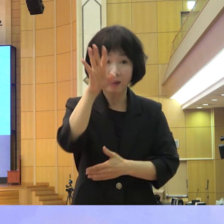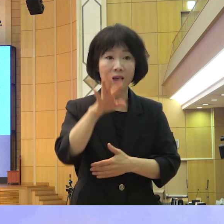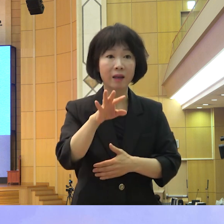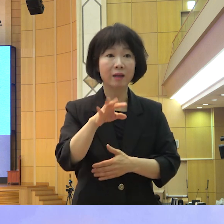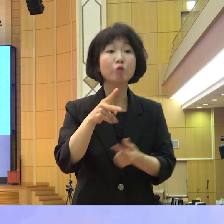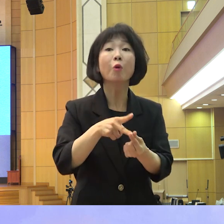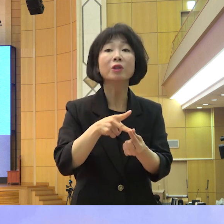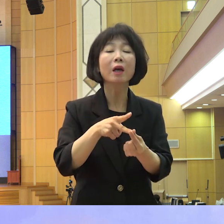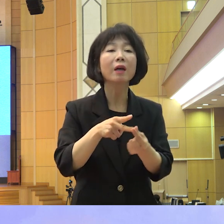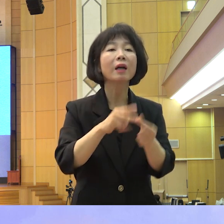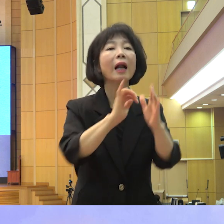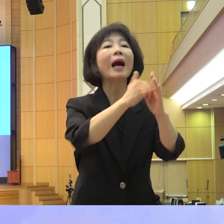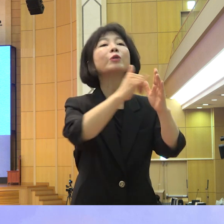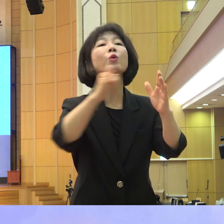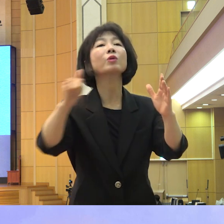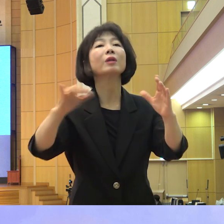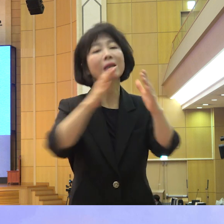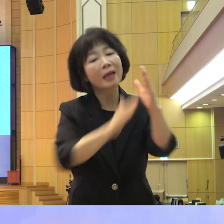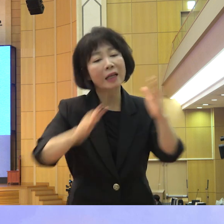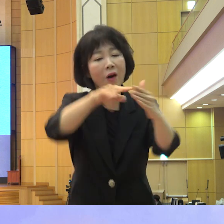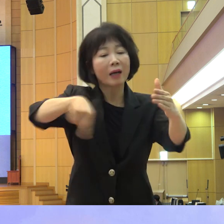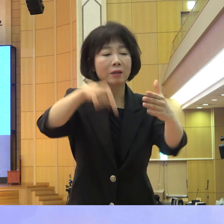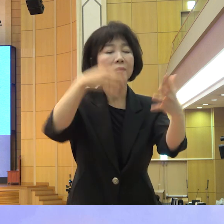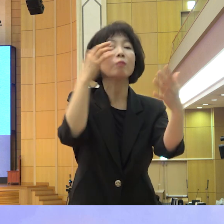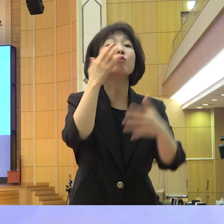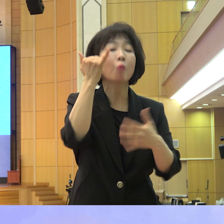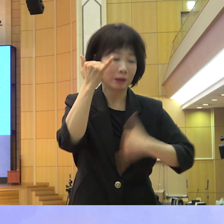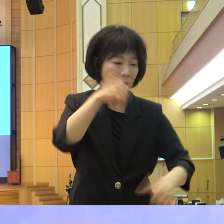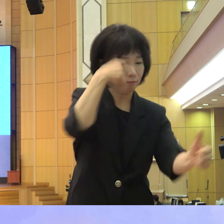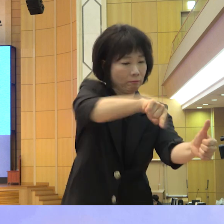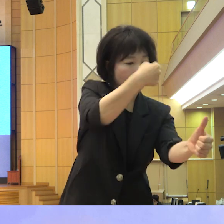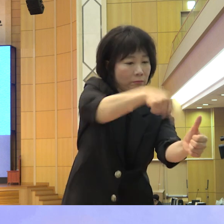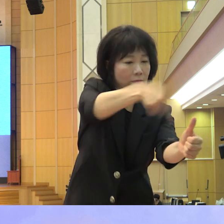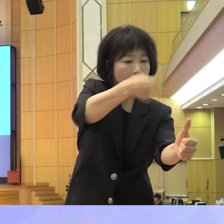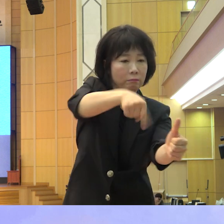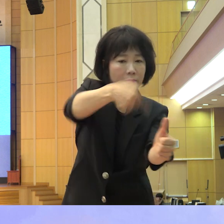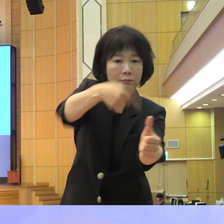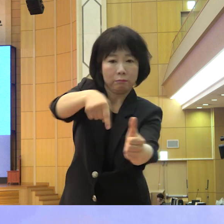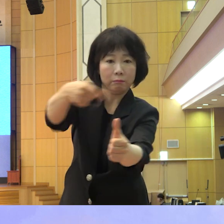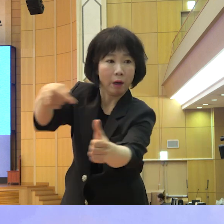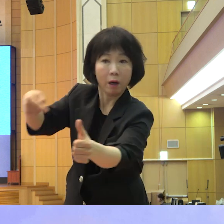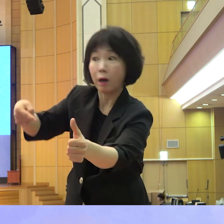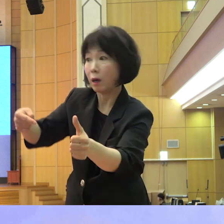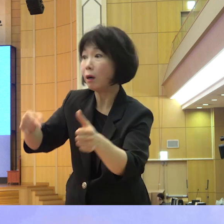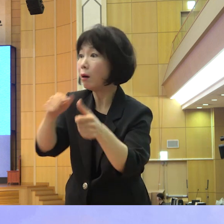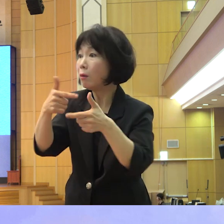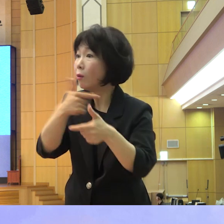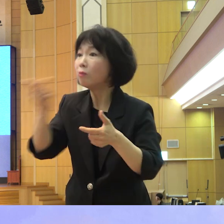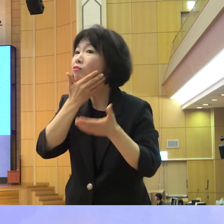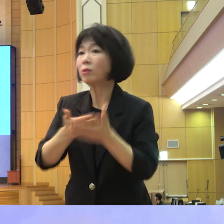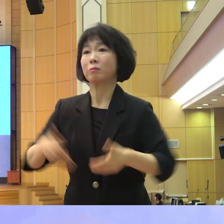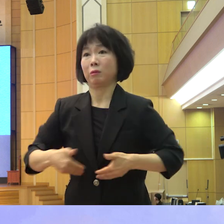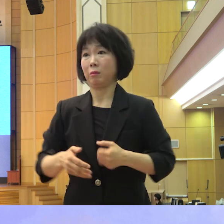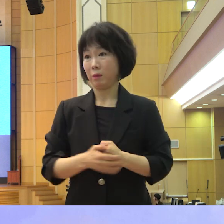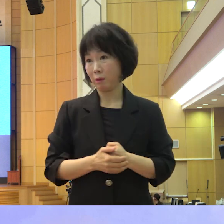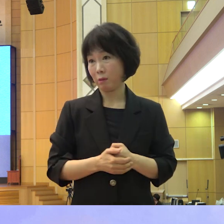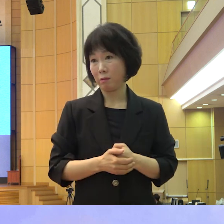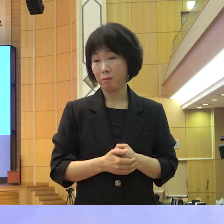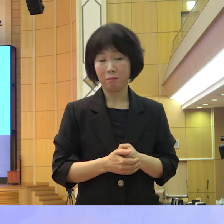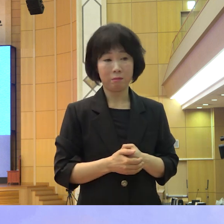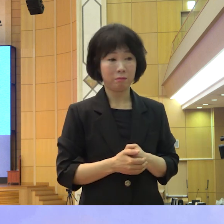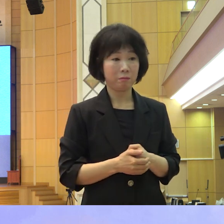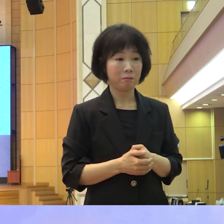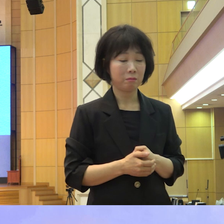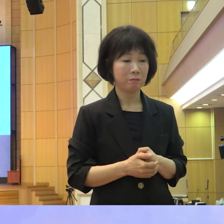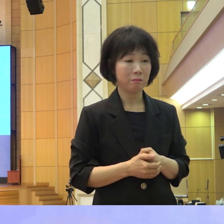말씀이 정립이 되고 또 하나님 말씀 믿음이 생기는 게 아니에요. 집에서도 우리 부모님과 힘을 같이 내야 되거든요. 오늘 우리 어린아이들 뒤쪽에